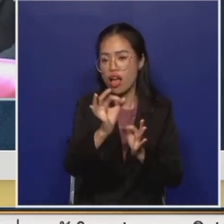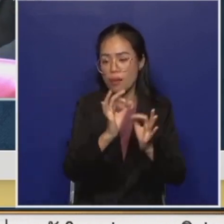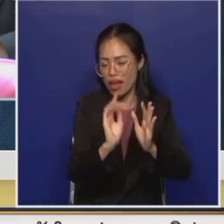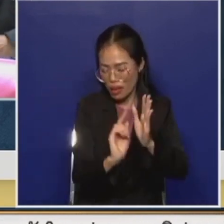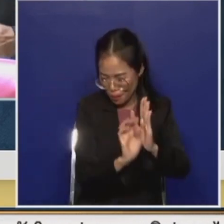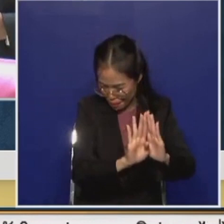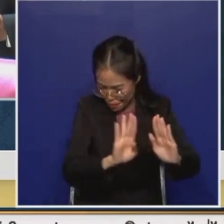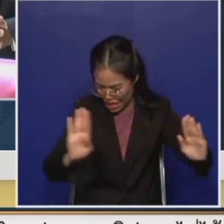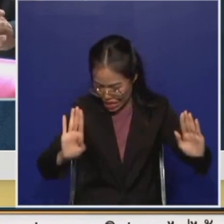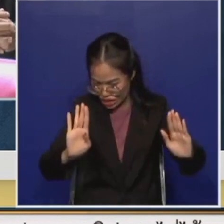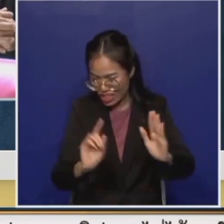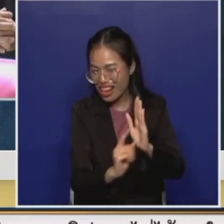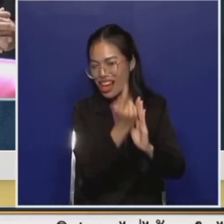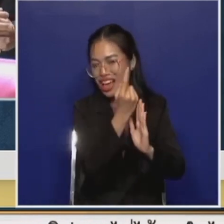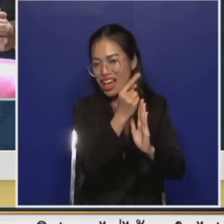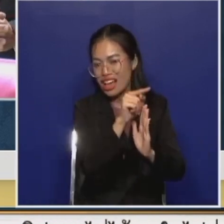ถแหลงยะติไป